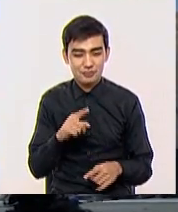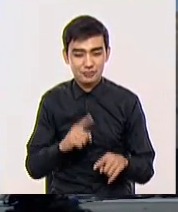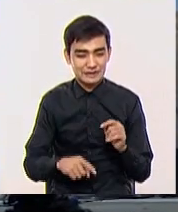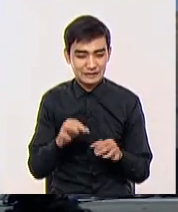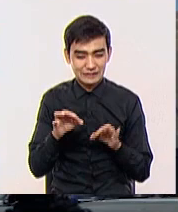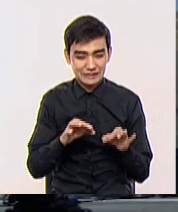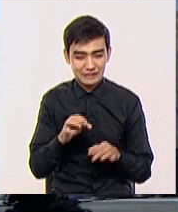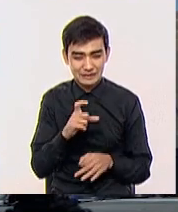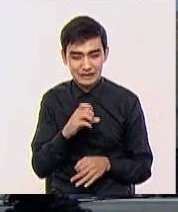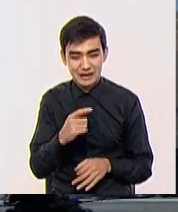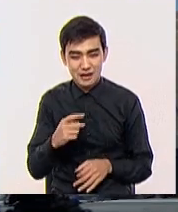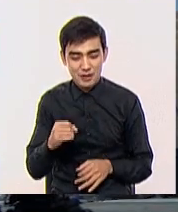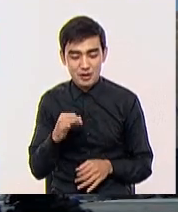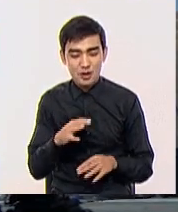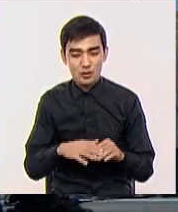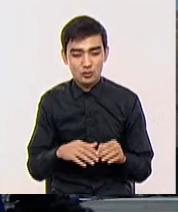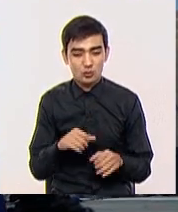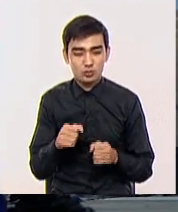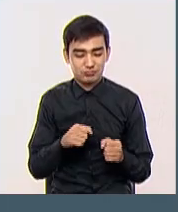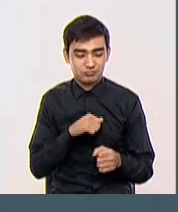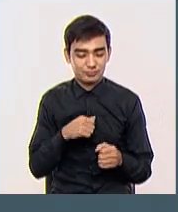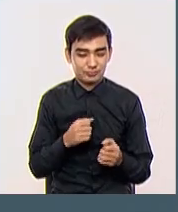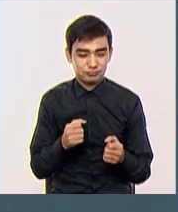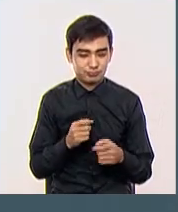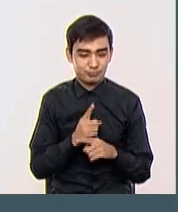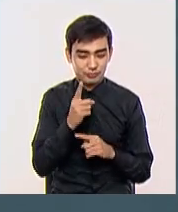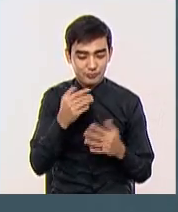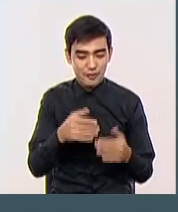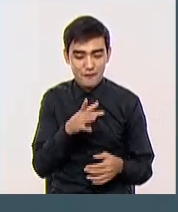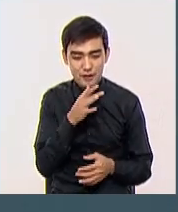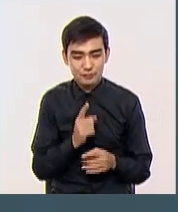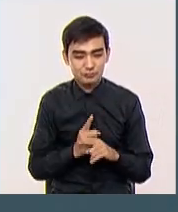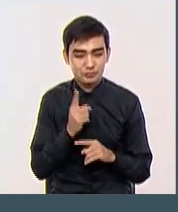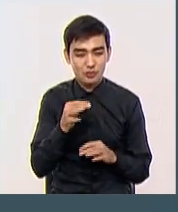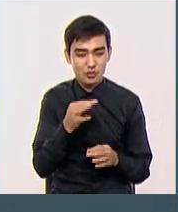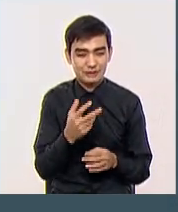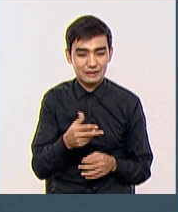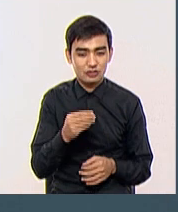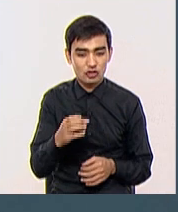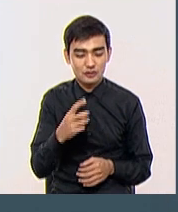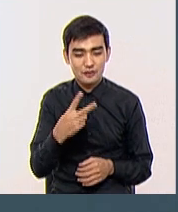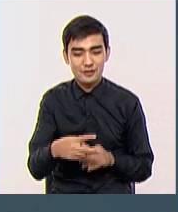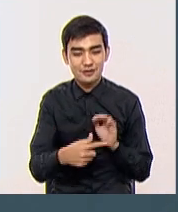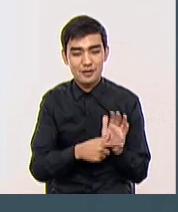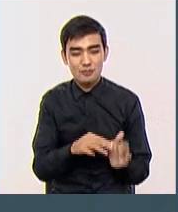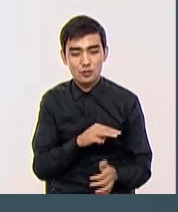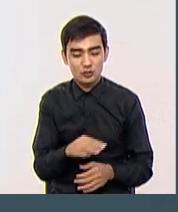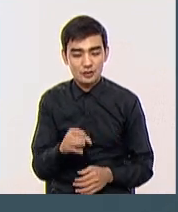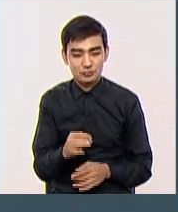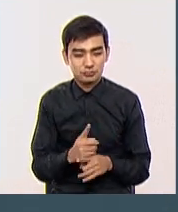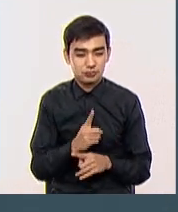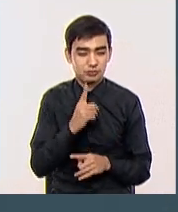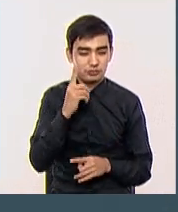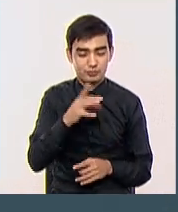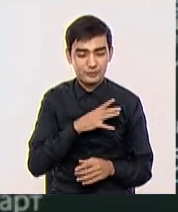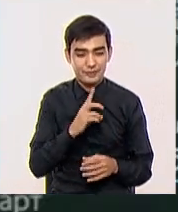и пристыковался к ней в ручном режиме. Таким образом, время его пути к МКС составило 3 часа 27 минут. Полет